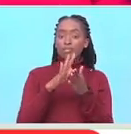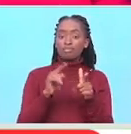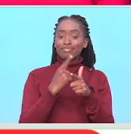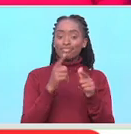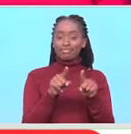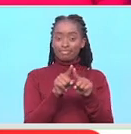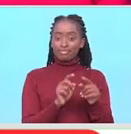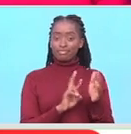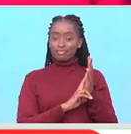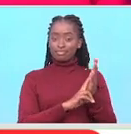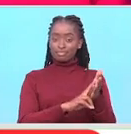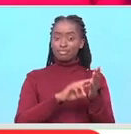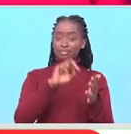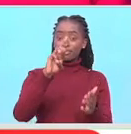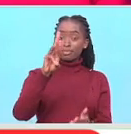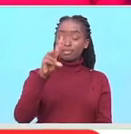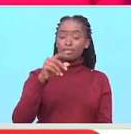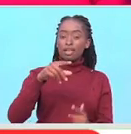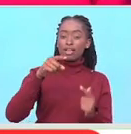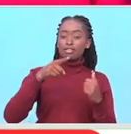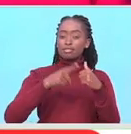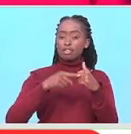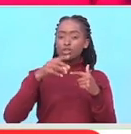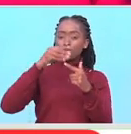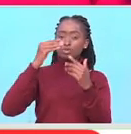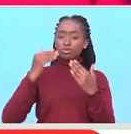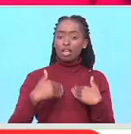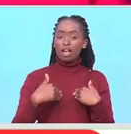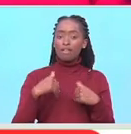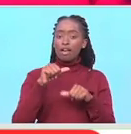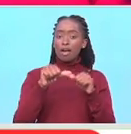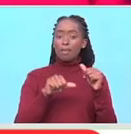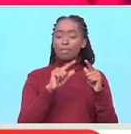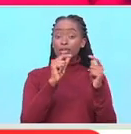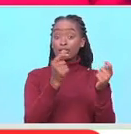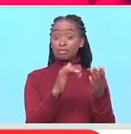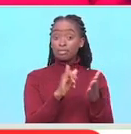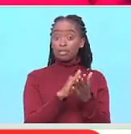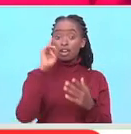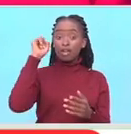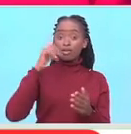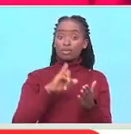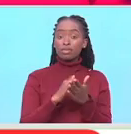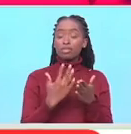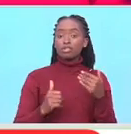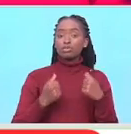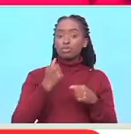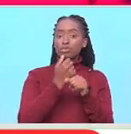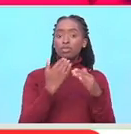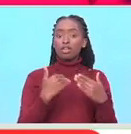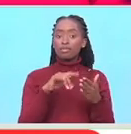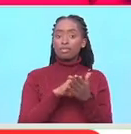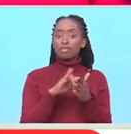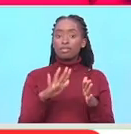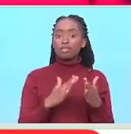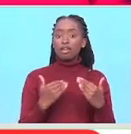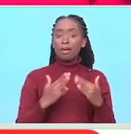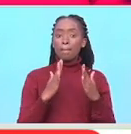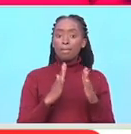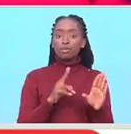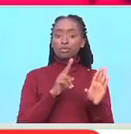wadi 6 waliochaguliwa kupitia chama hicho kupinga mswada huo, huku vyama tanzu chini ya muungano wa Azimio vile